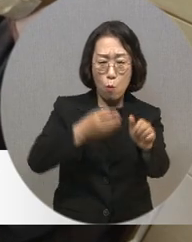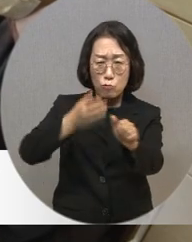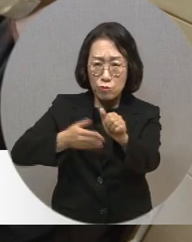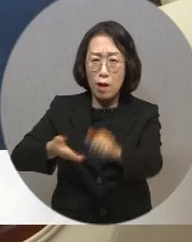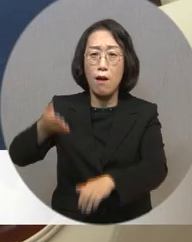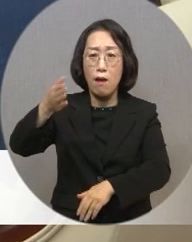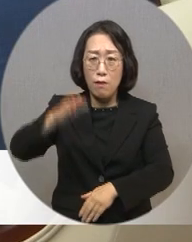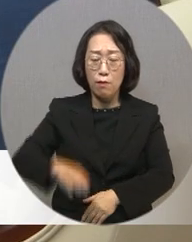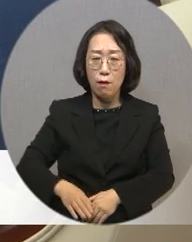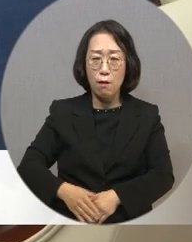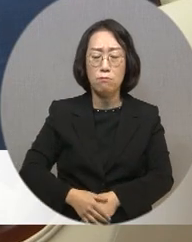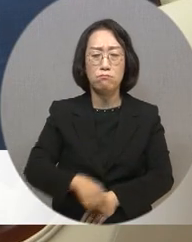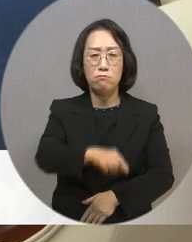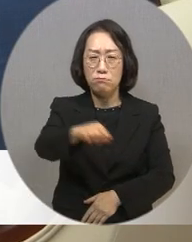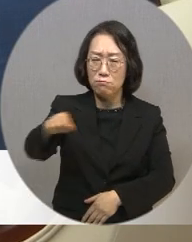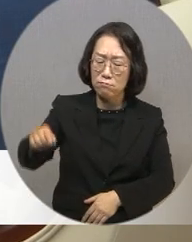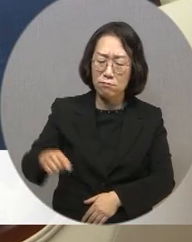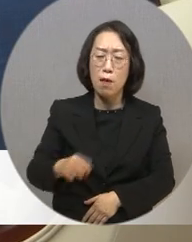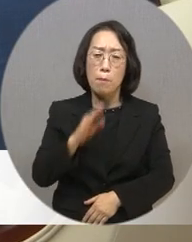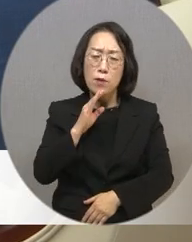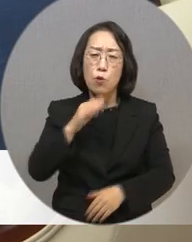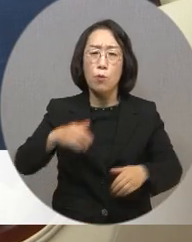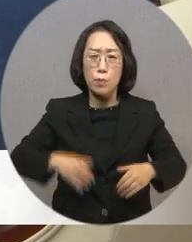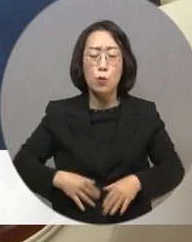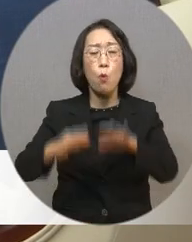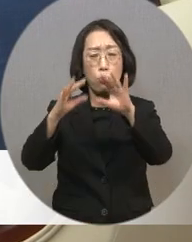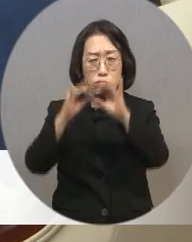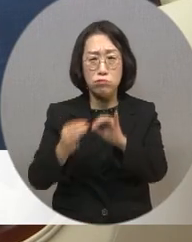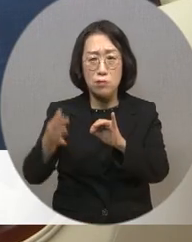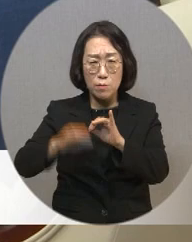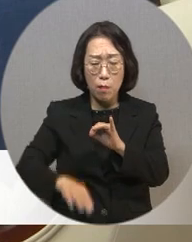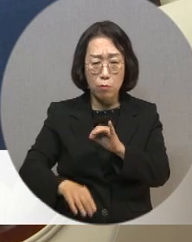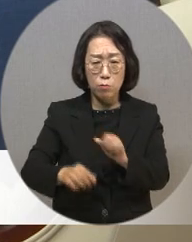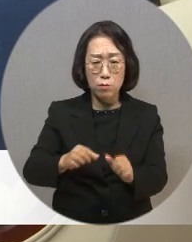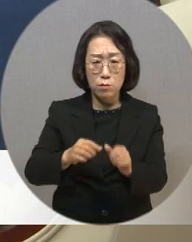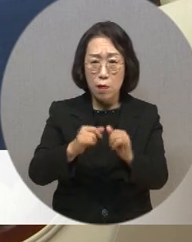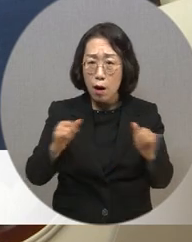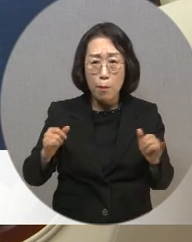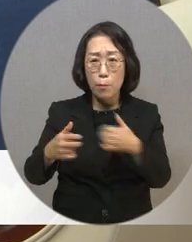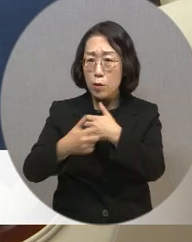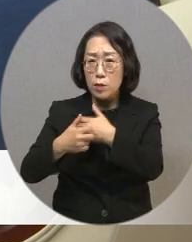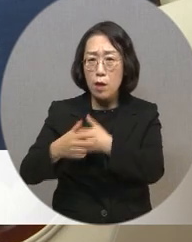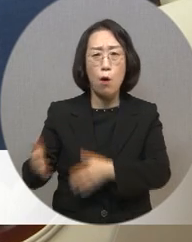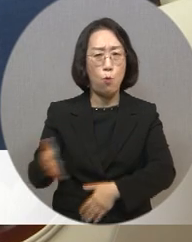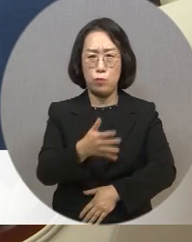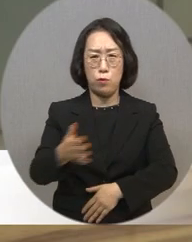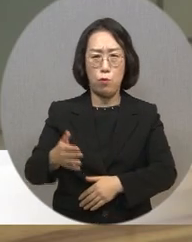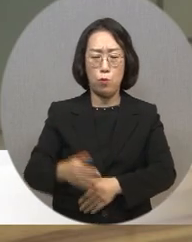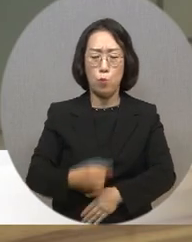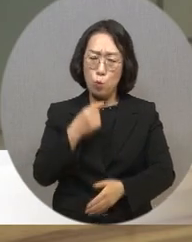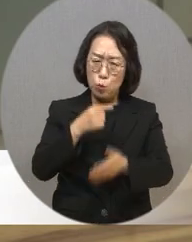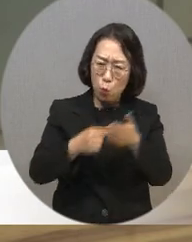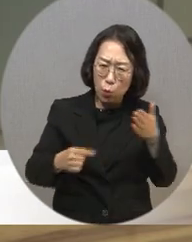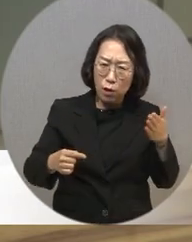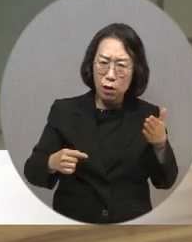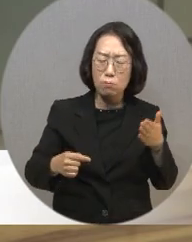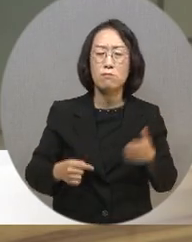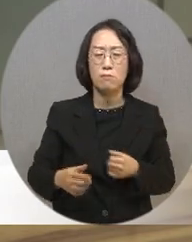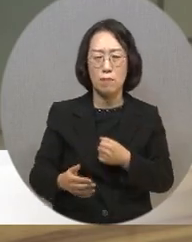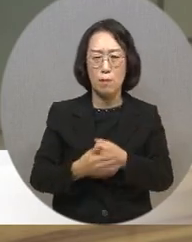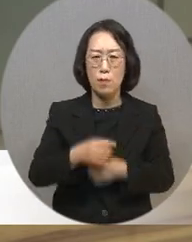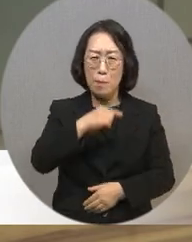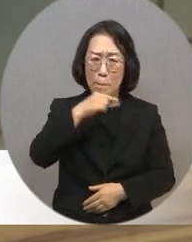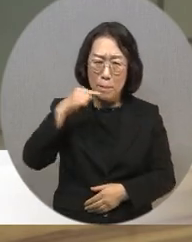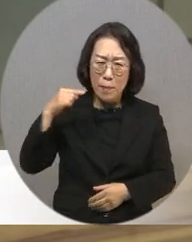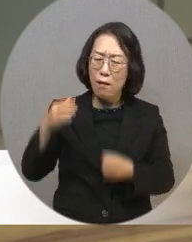요청했지만 의료계는 취지에는 공감하지만 인력을 구하기도 어렵고 적자를 감수하기에는 부담이 된다며 냉랭한